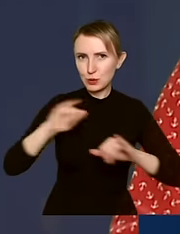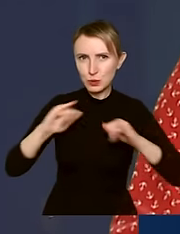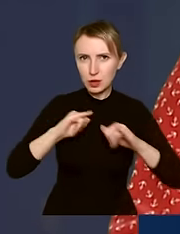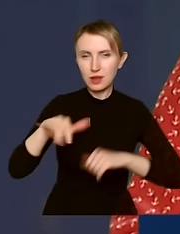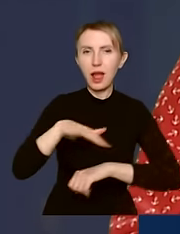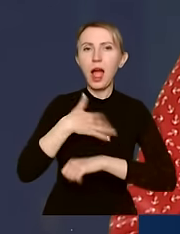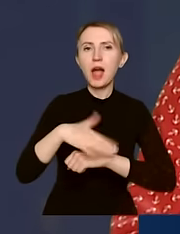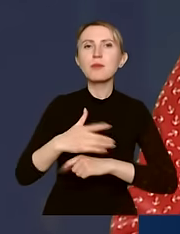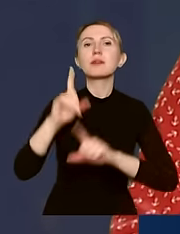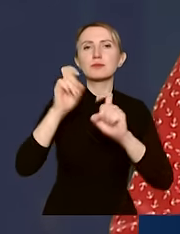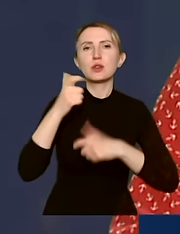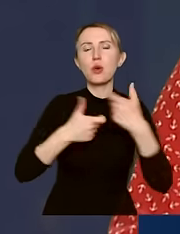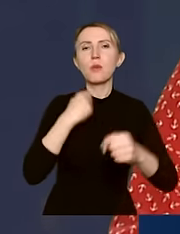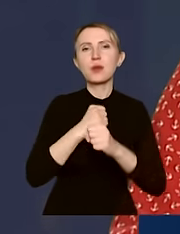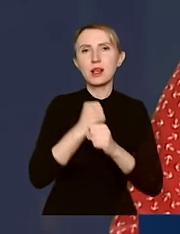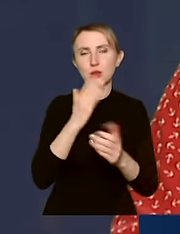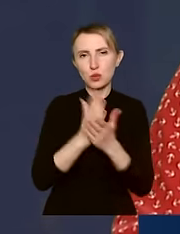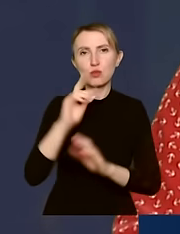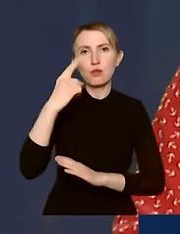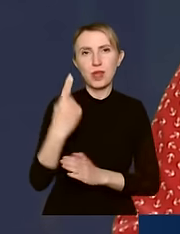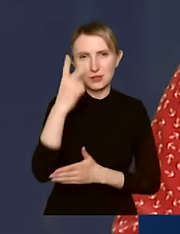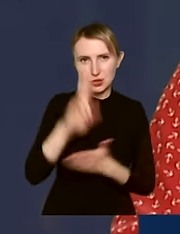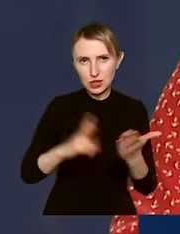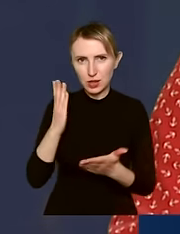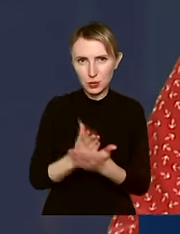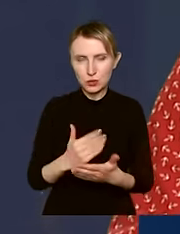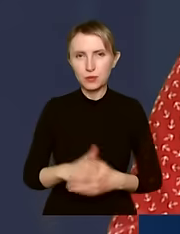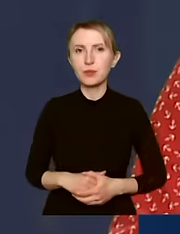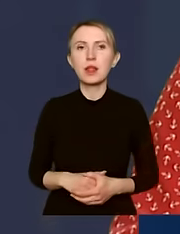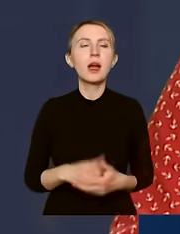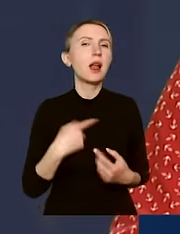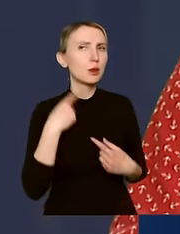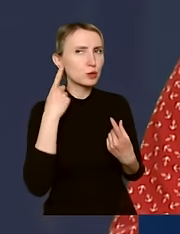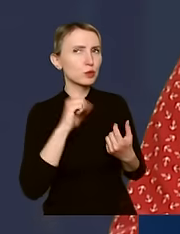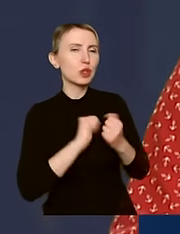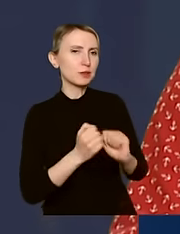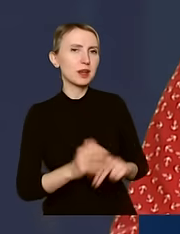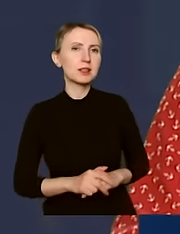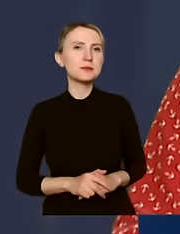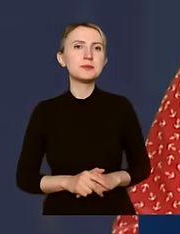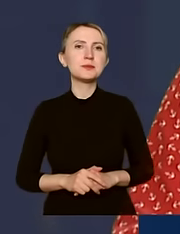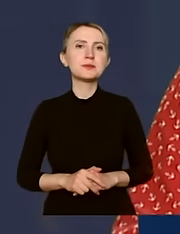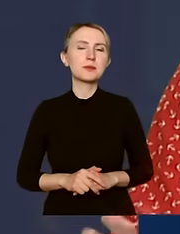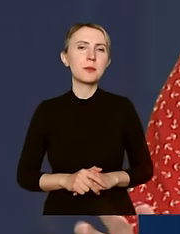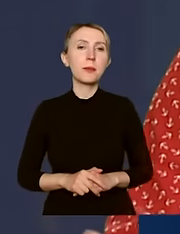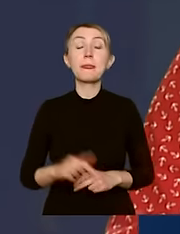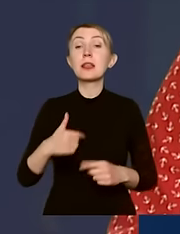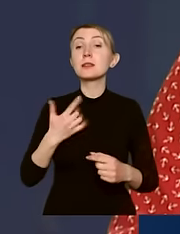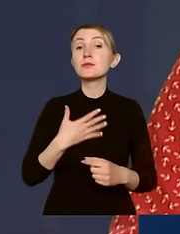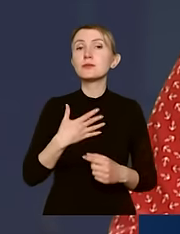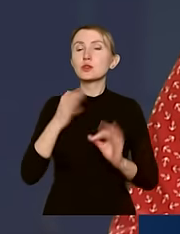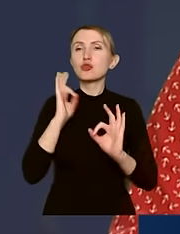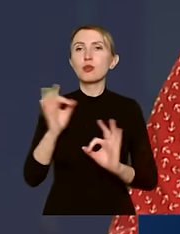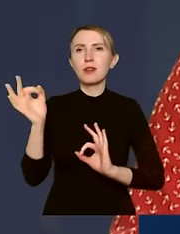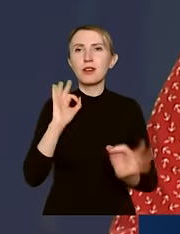emerytury wprowadzi, trwają prace, było już pierwsze czytanie i myślę, że ale to jest... Ale słyszę o zmianach. I myślę, że to jest dobra wiadomość. Znaczy, przede